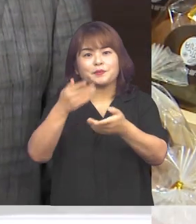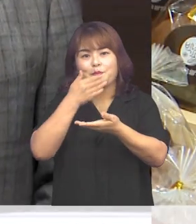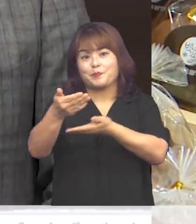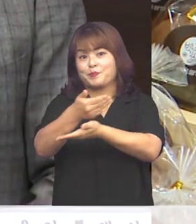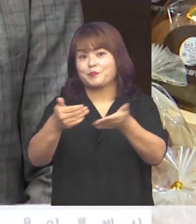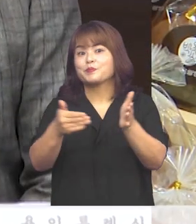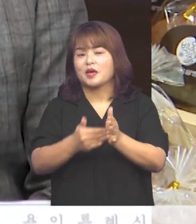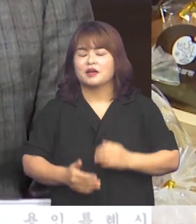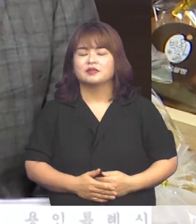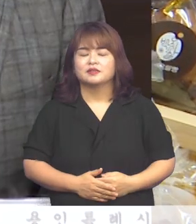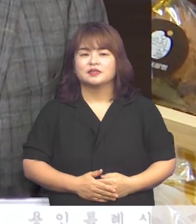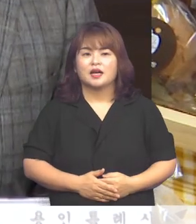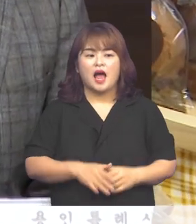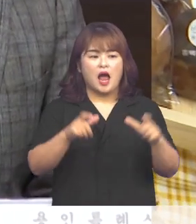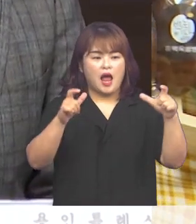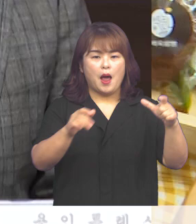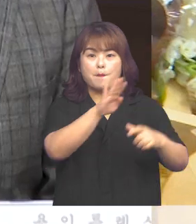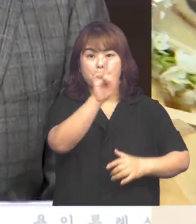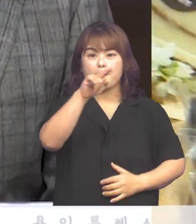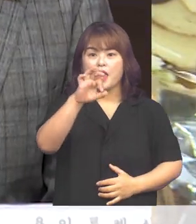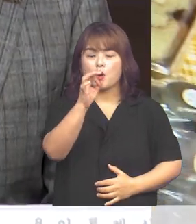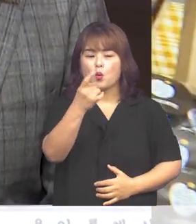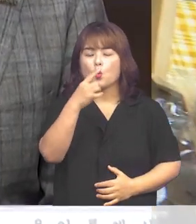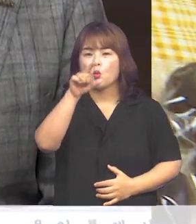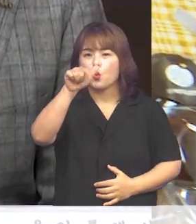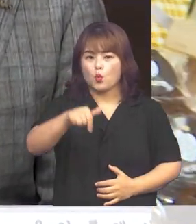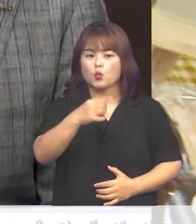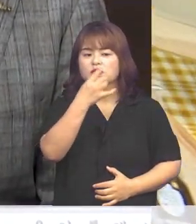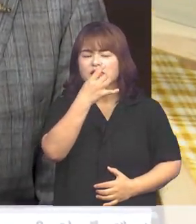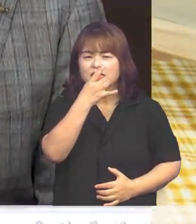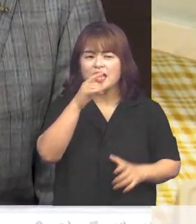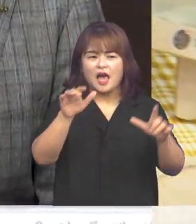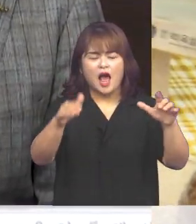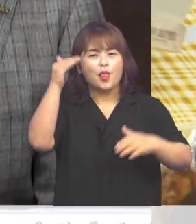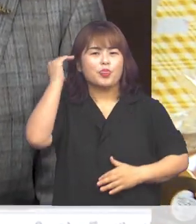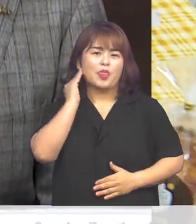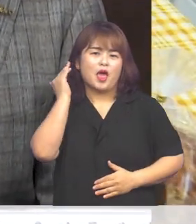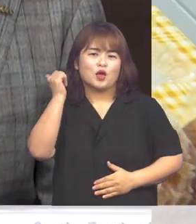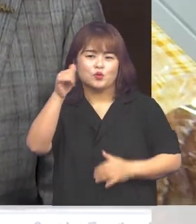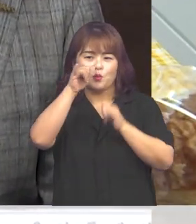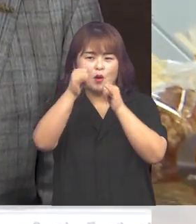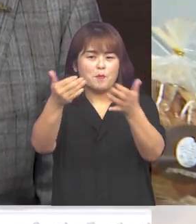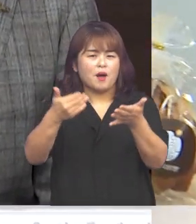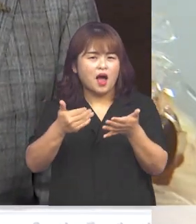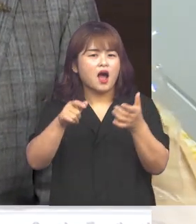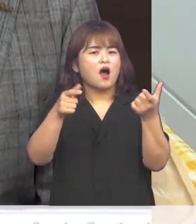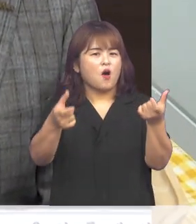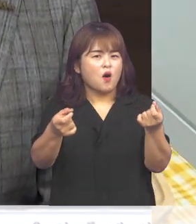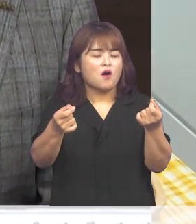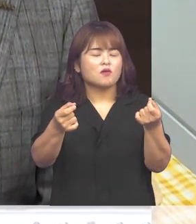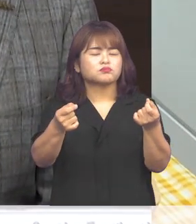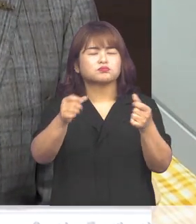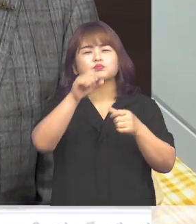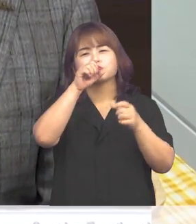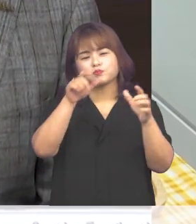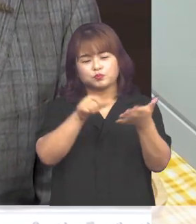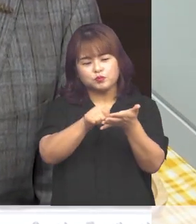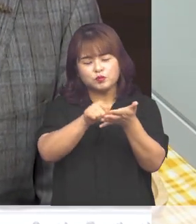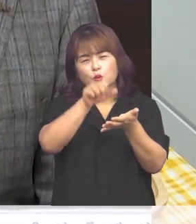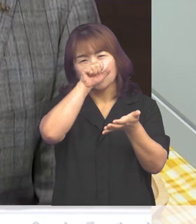백옥살이 대통령 표창을 받을 정도로 품질이 굉장히